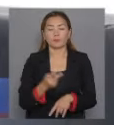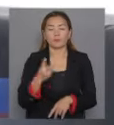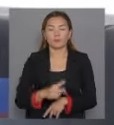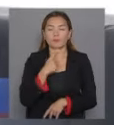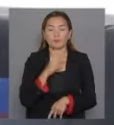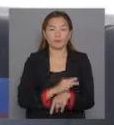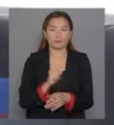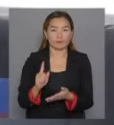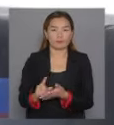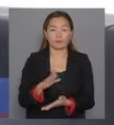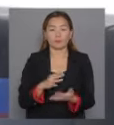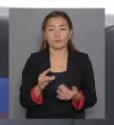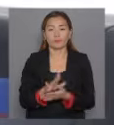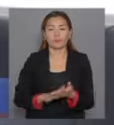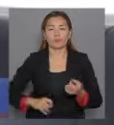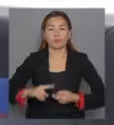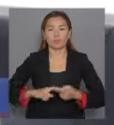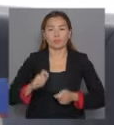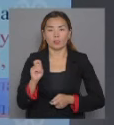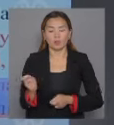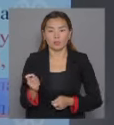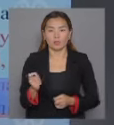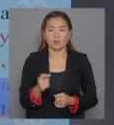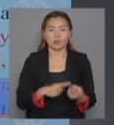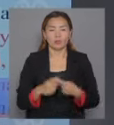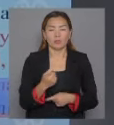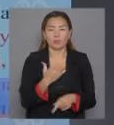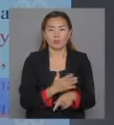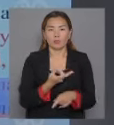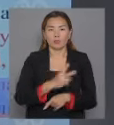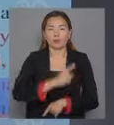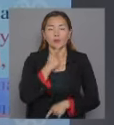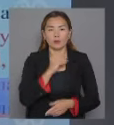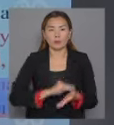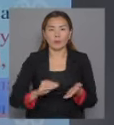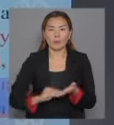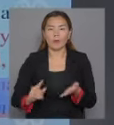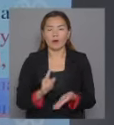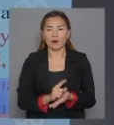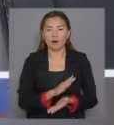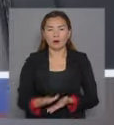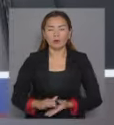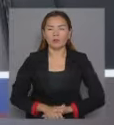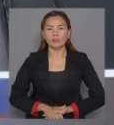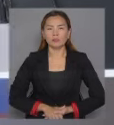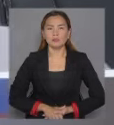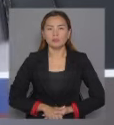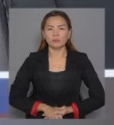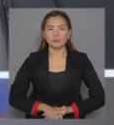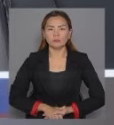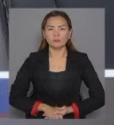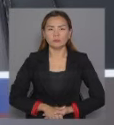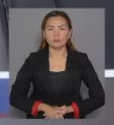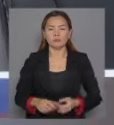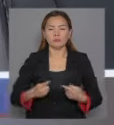беру тиісті болған, енді кәсіпкерлік субъектілері мен кәсіп иесіне екі тілде жазу міндеттелмейді. Енді мемлекеттік